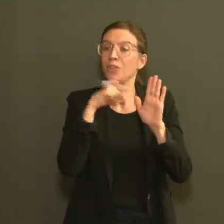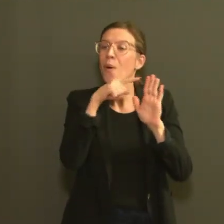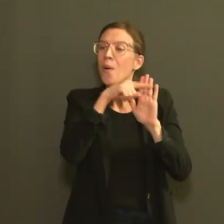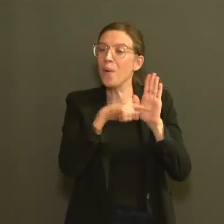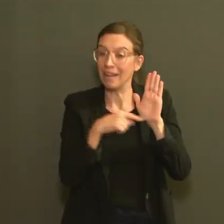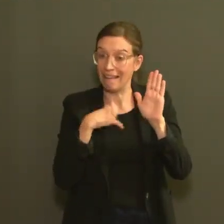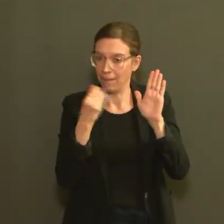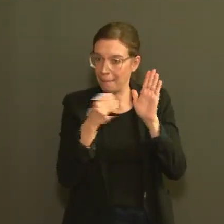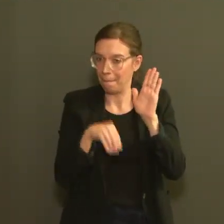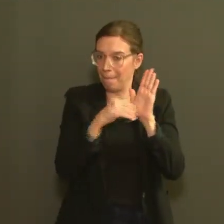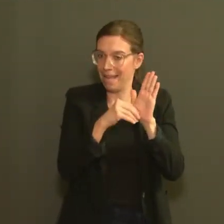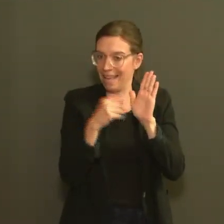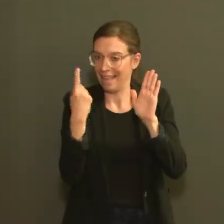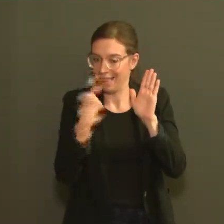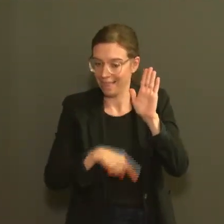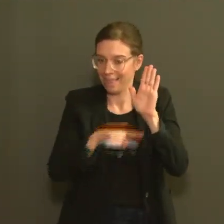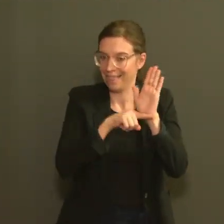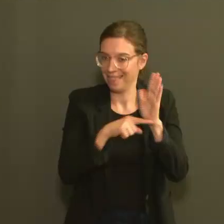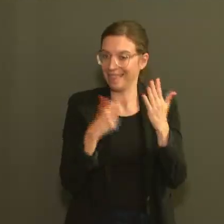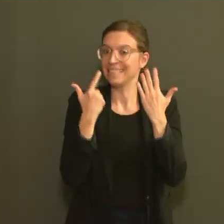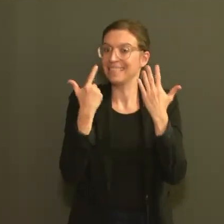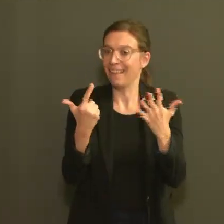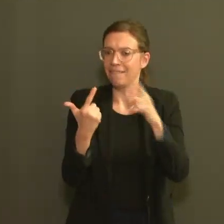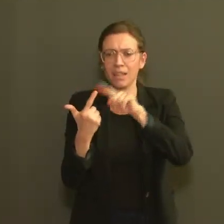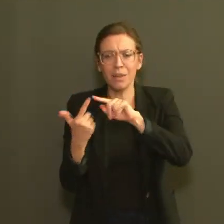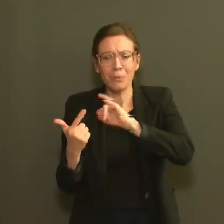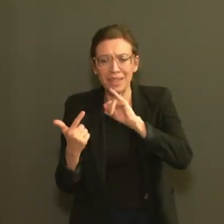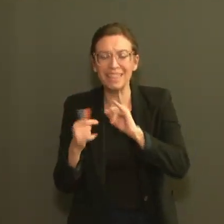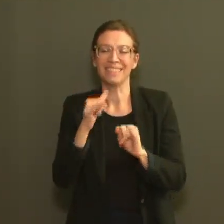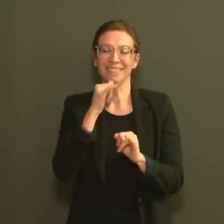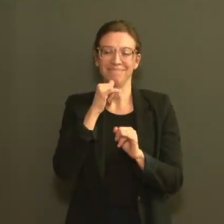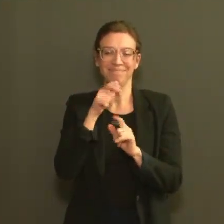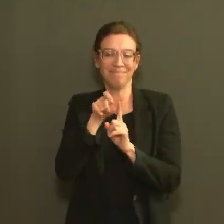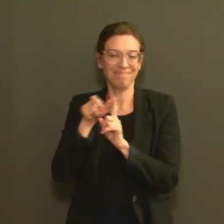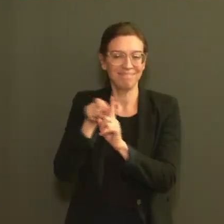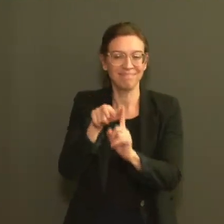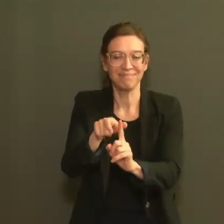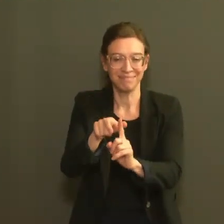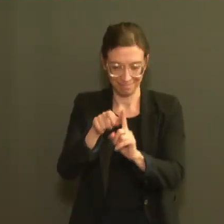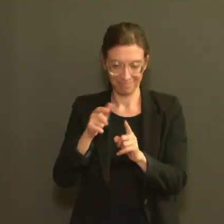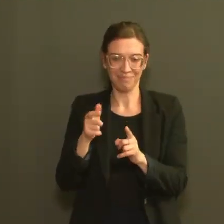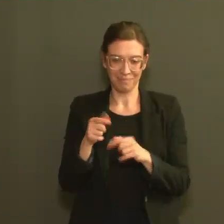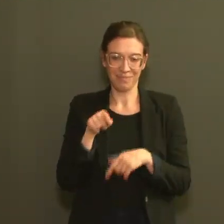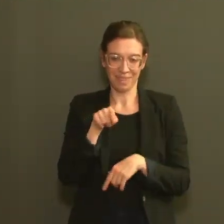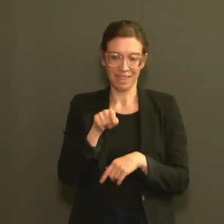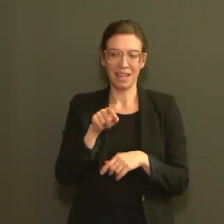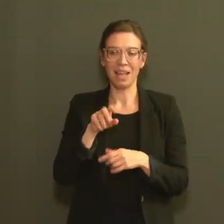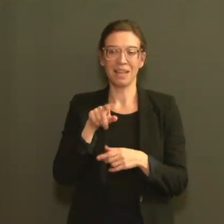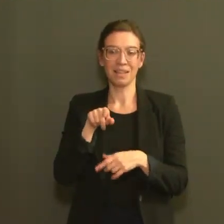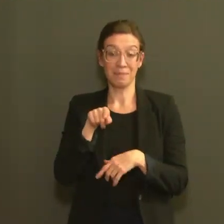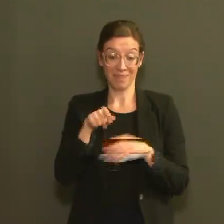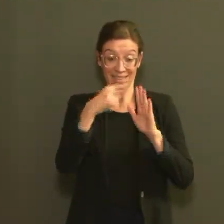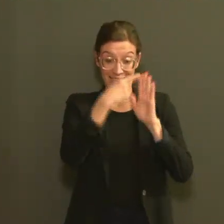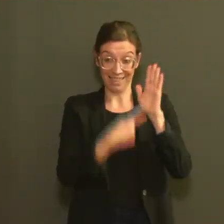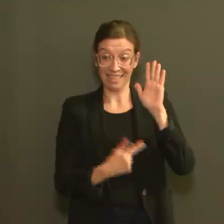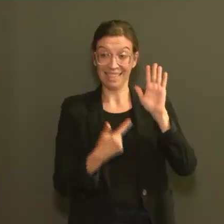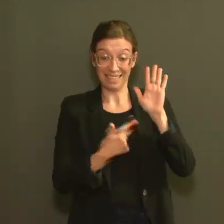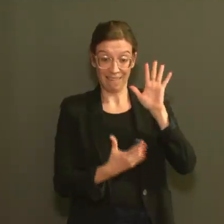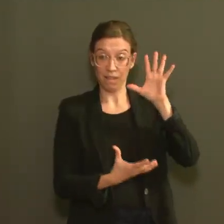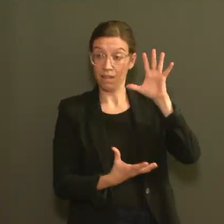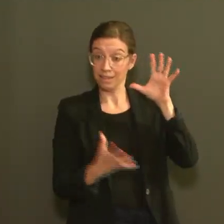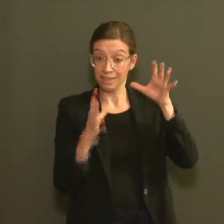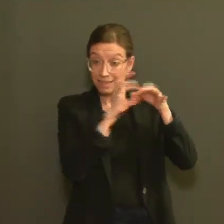Een maatregel is enkel effectief als het wordt toegepast in combinatie met de andere geldende maatregelen. Het feit